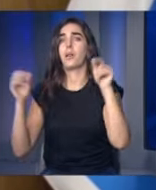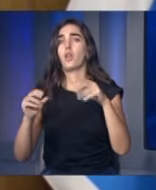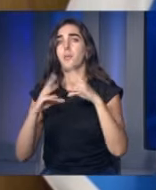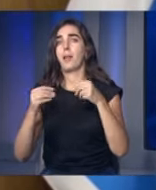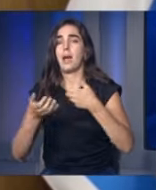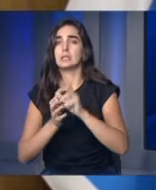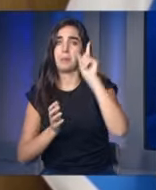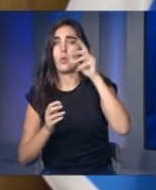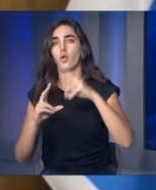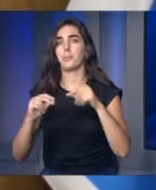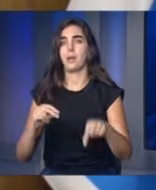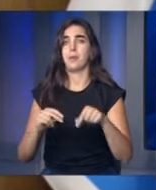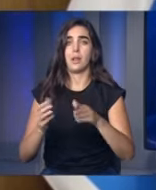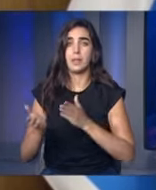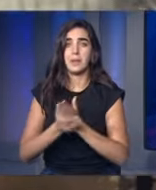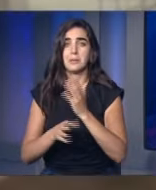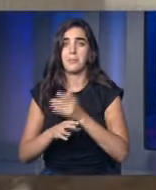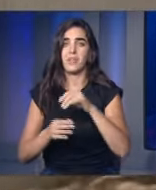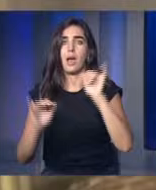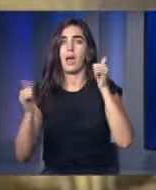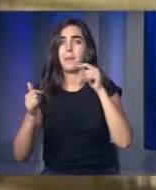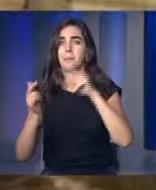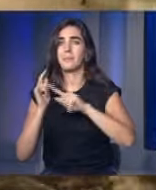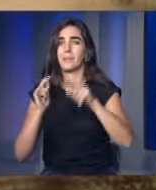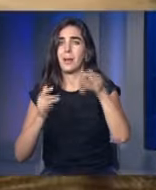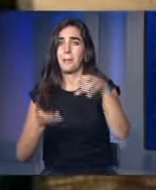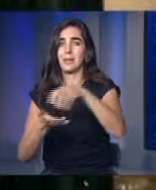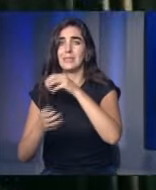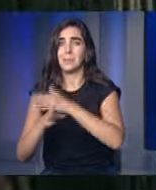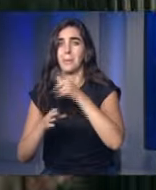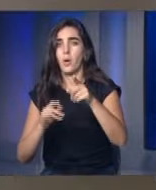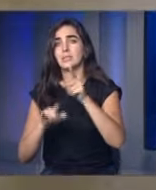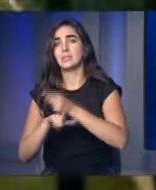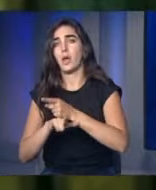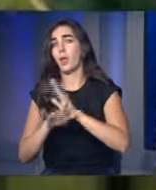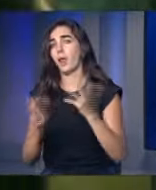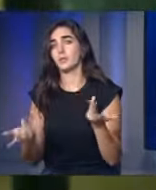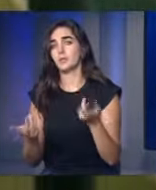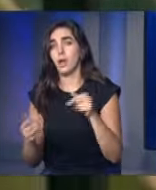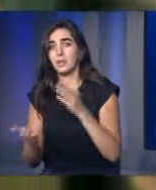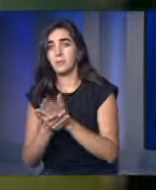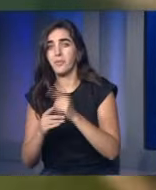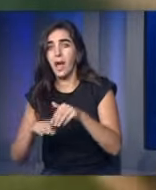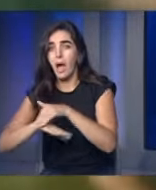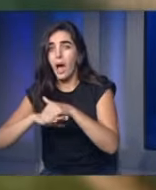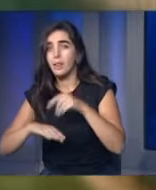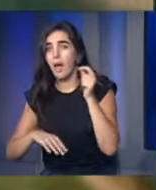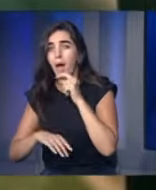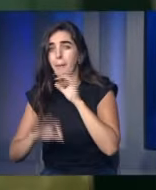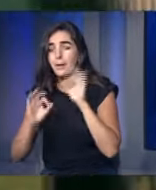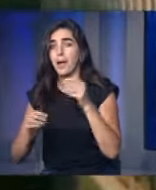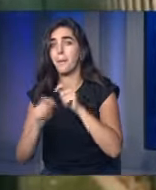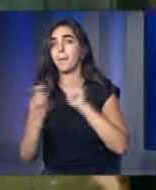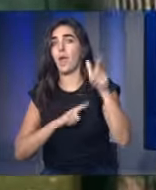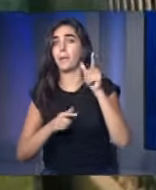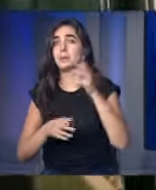حزب الله ولبنان بعد الذي حصل في مجدل شمس، مكررا اتهام الحزب بإطلاق الصاروخ زاعما أنه تجاوز كل